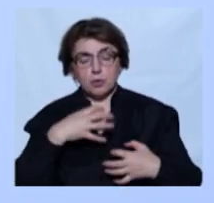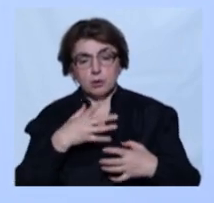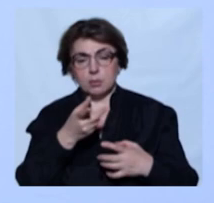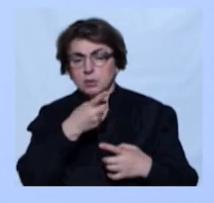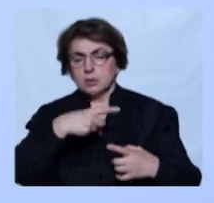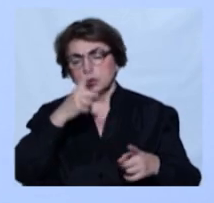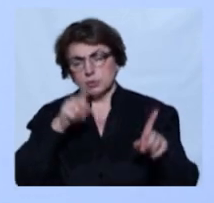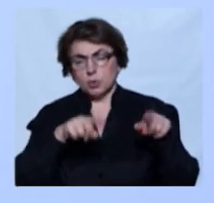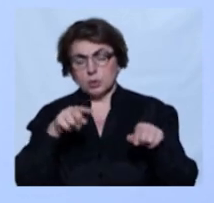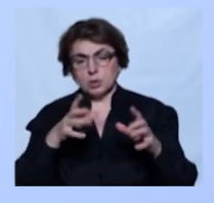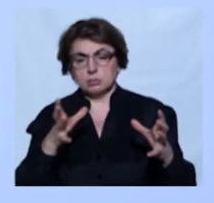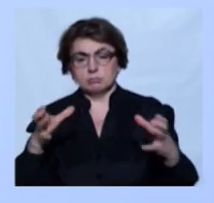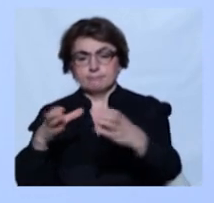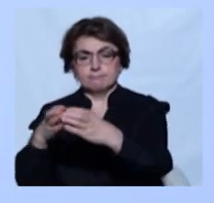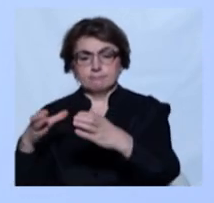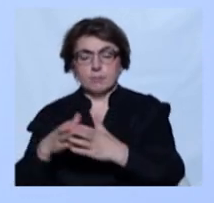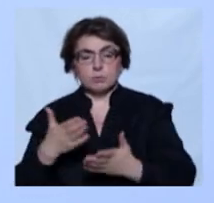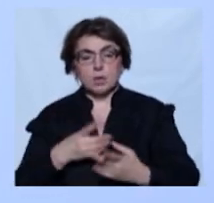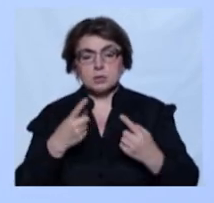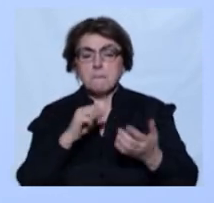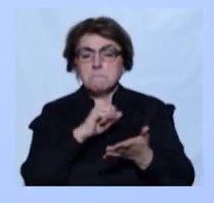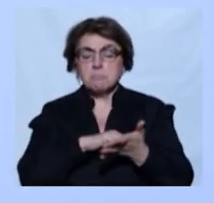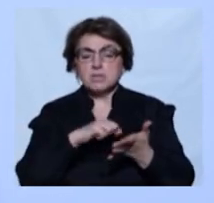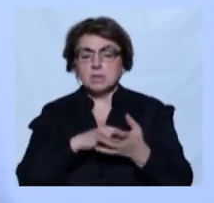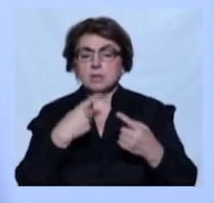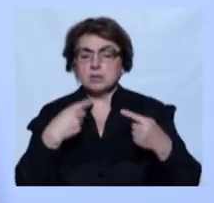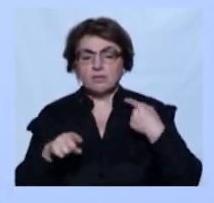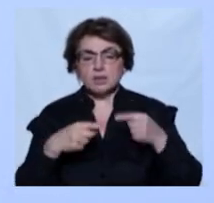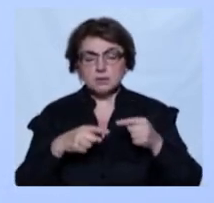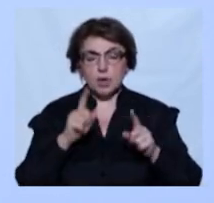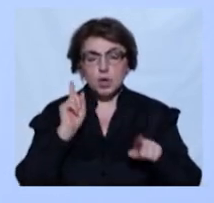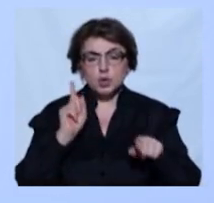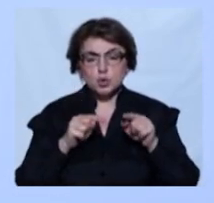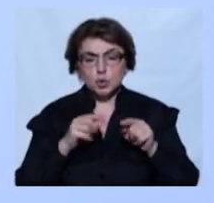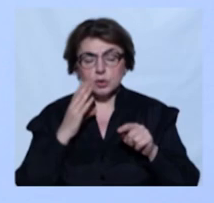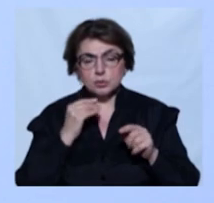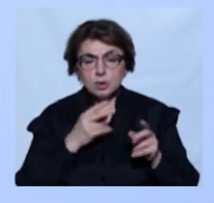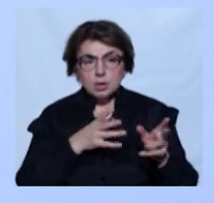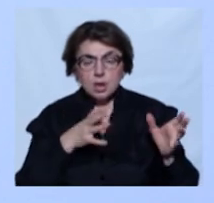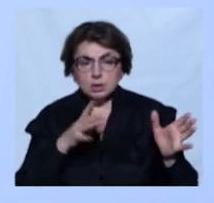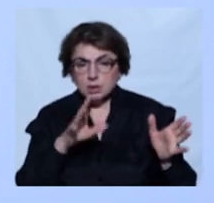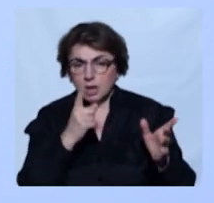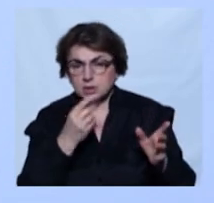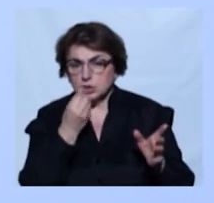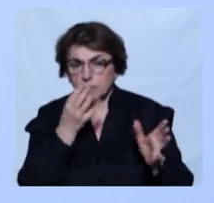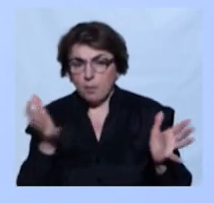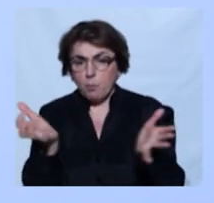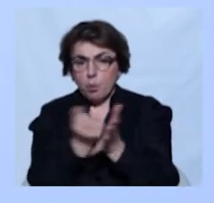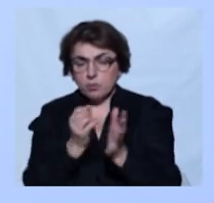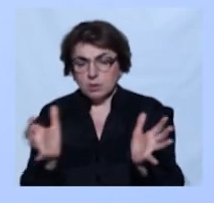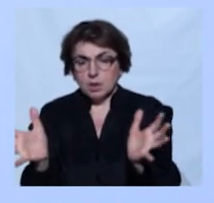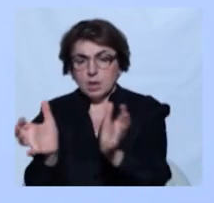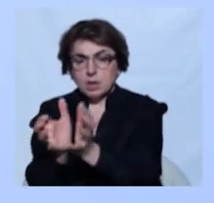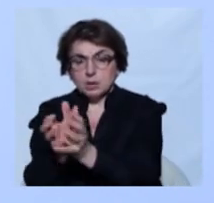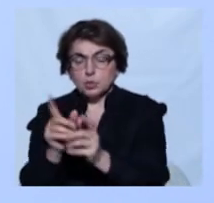ამჯობინებს ცხოვრებას. ამის მიზეზი არის სხვადასხვაგვარი. ზოგიერთი ნადირობის მიზნით, ზოგი პირიქით თავდაცვის